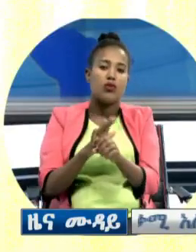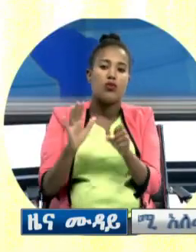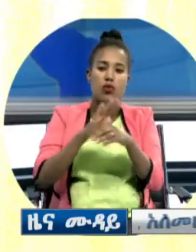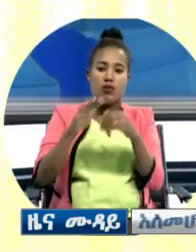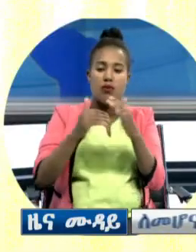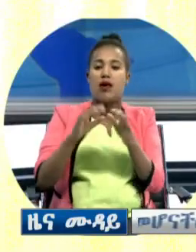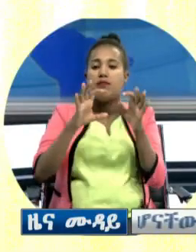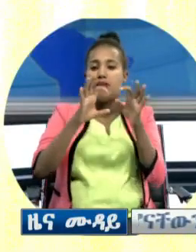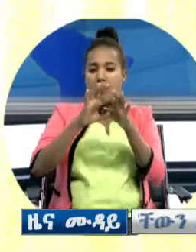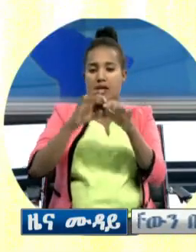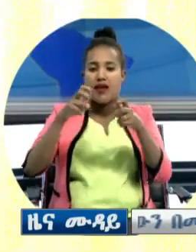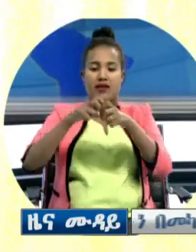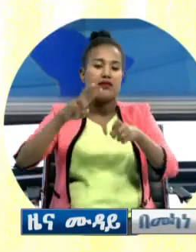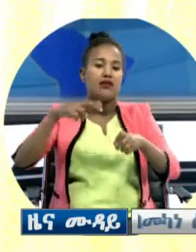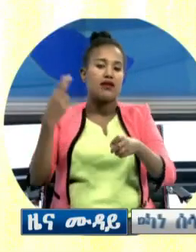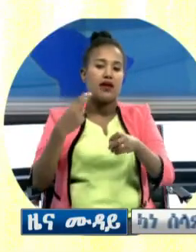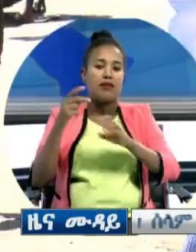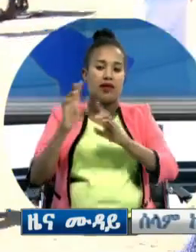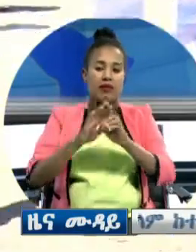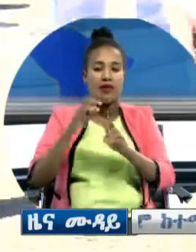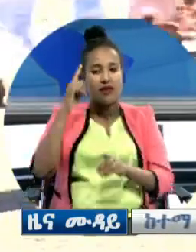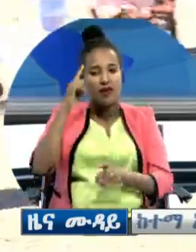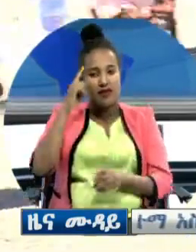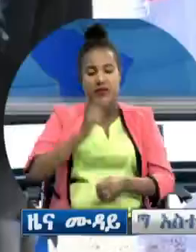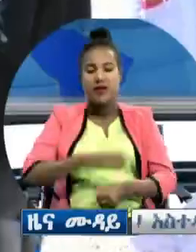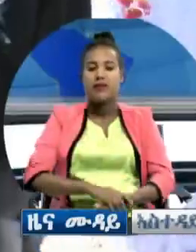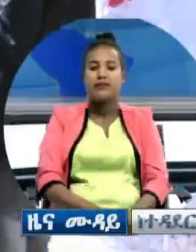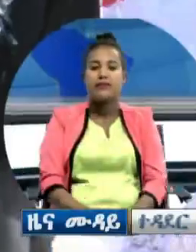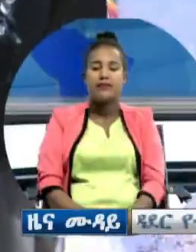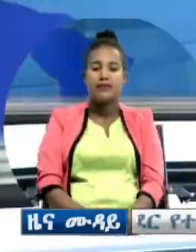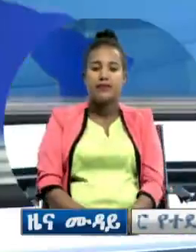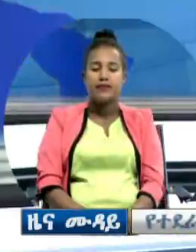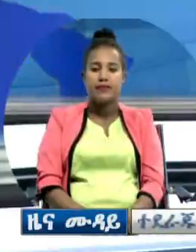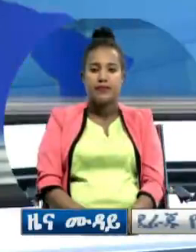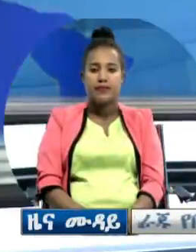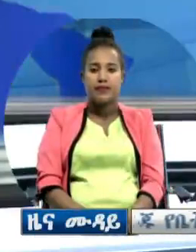ማህበራቶች የተጠቃሚ እናደርጋለን ብለን እናስባለን።